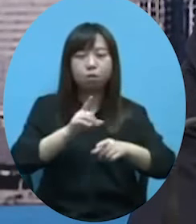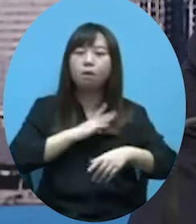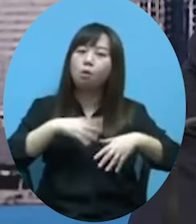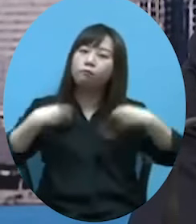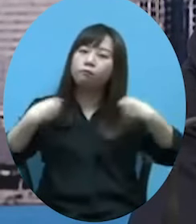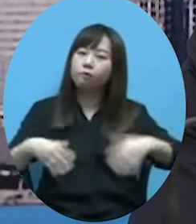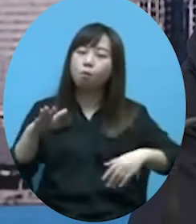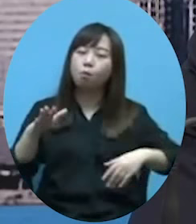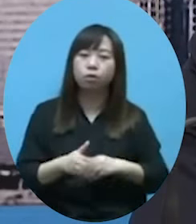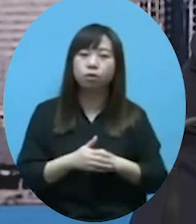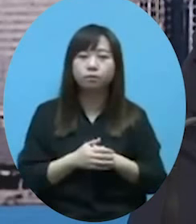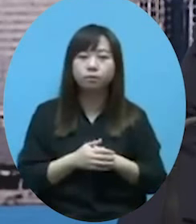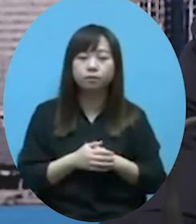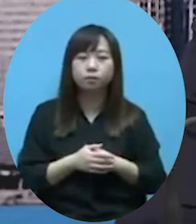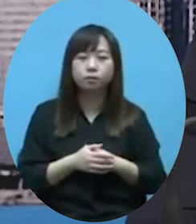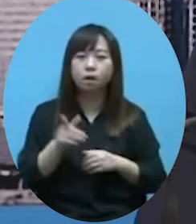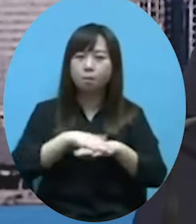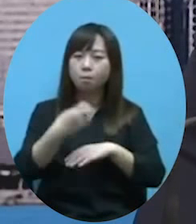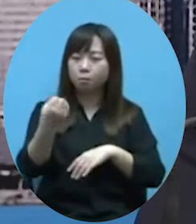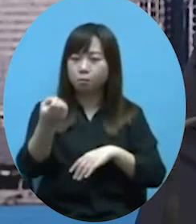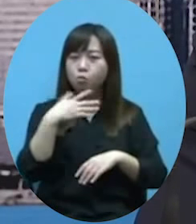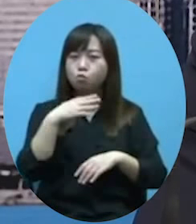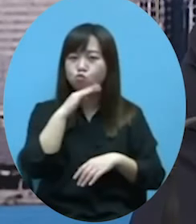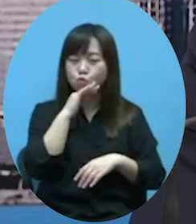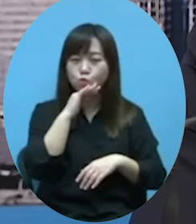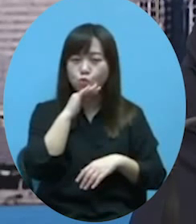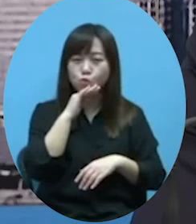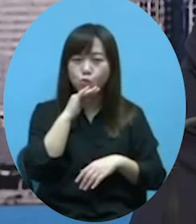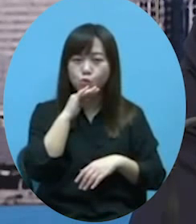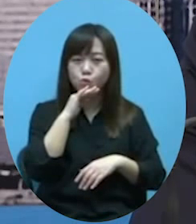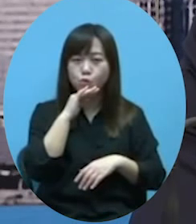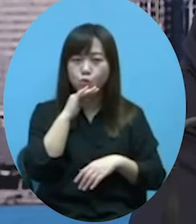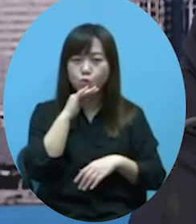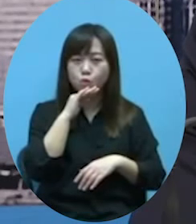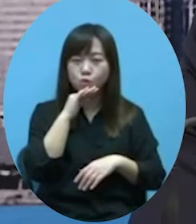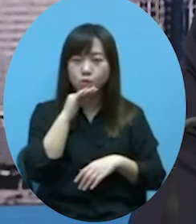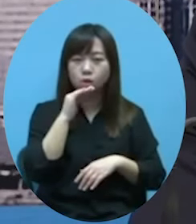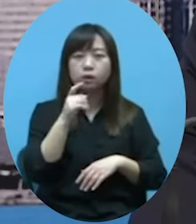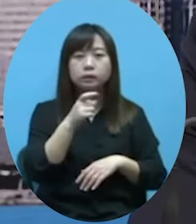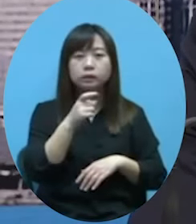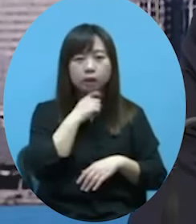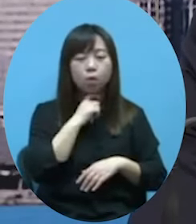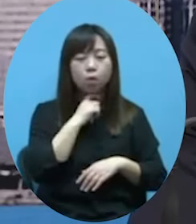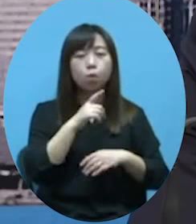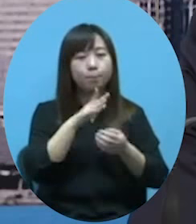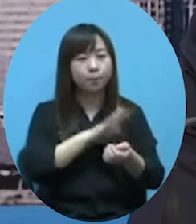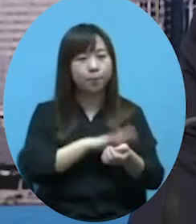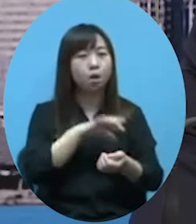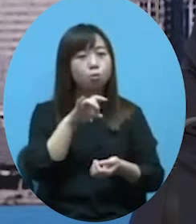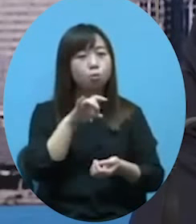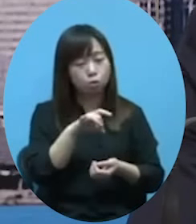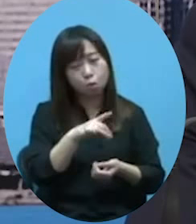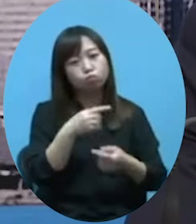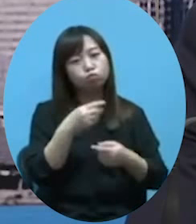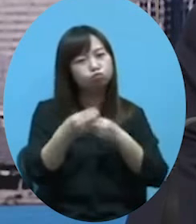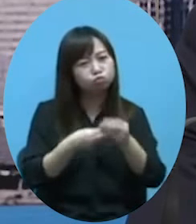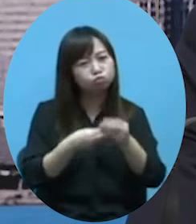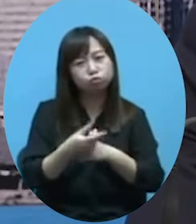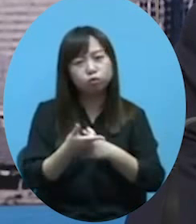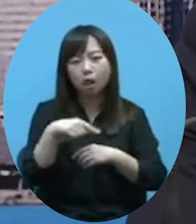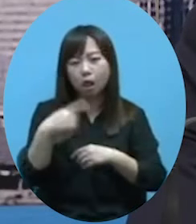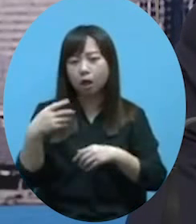剛才你說到究竟如果牠是有這個病毒究竟牠的傳染性